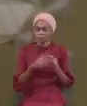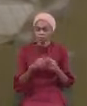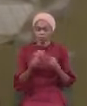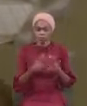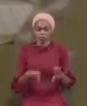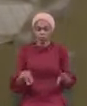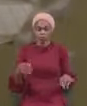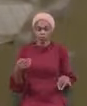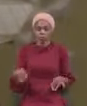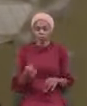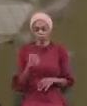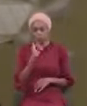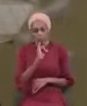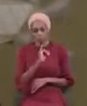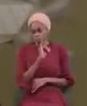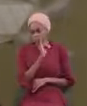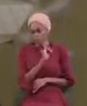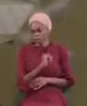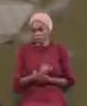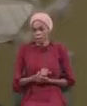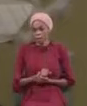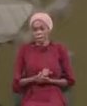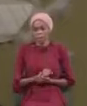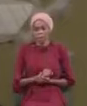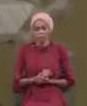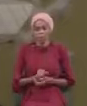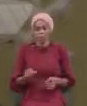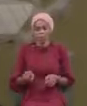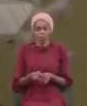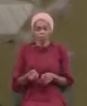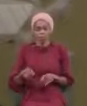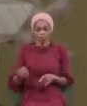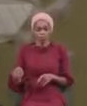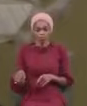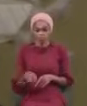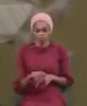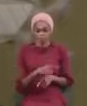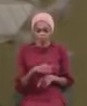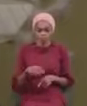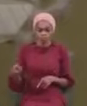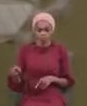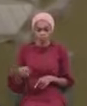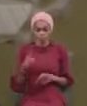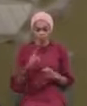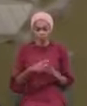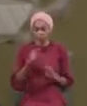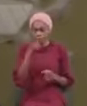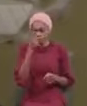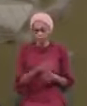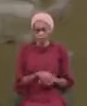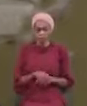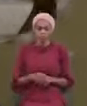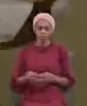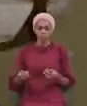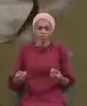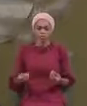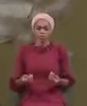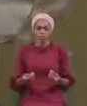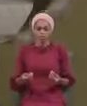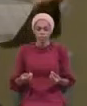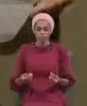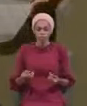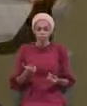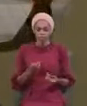d'Israël comme ils étaient en voyage la terre promise les offrandes et les sacrifice